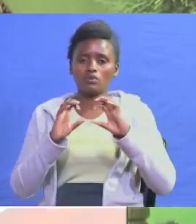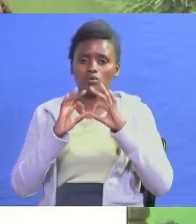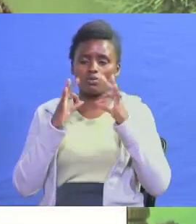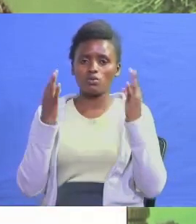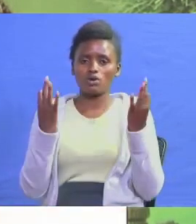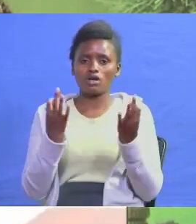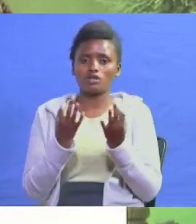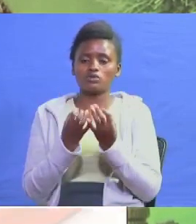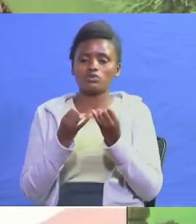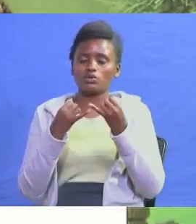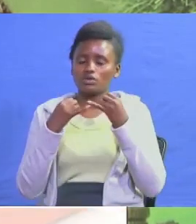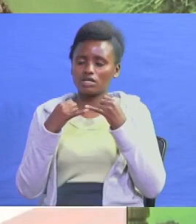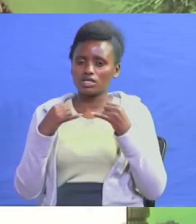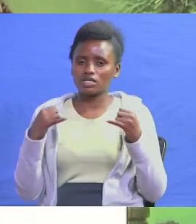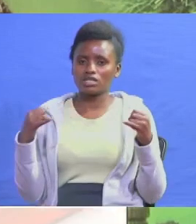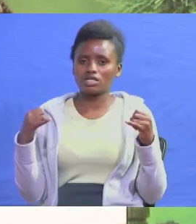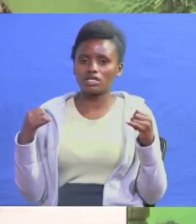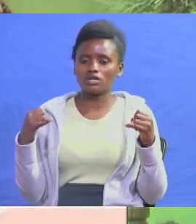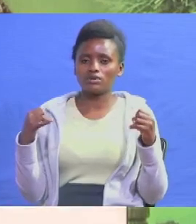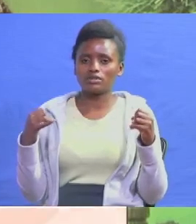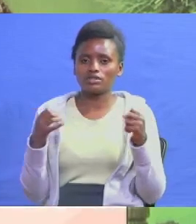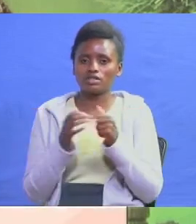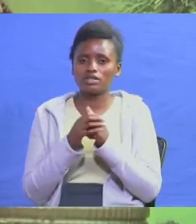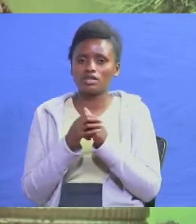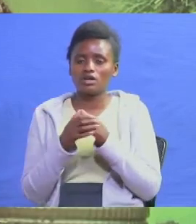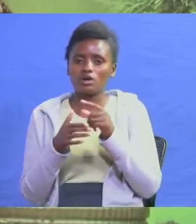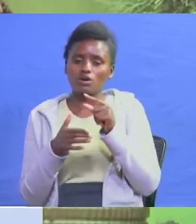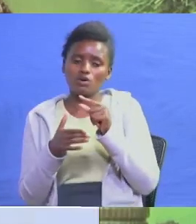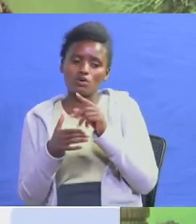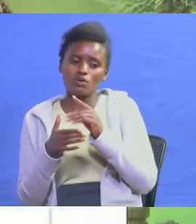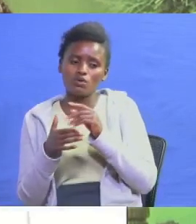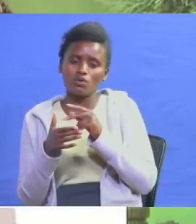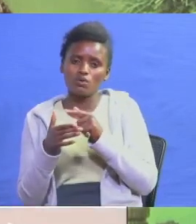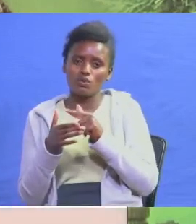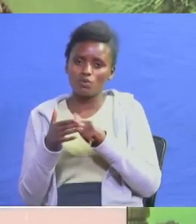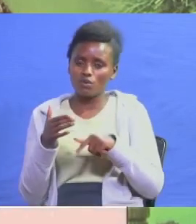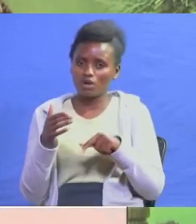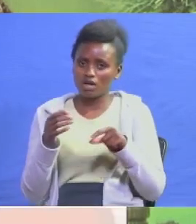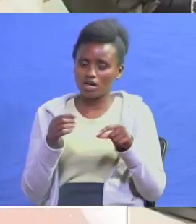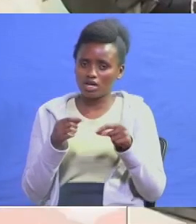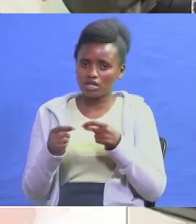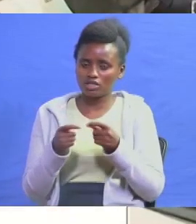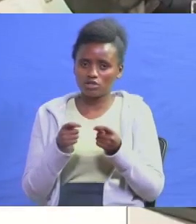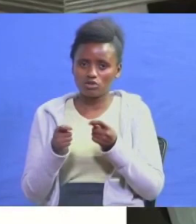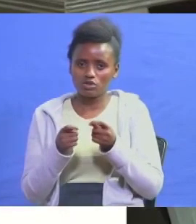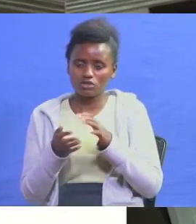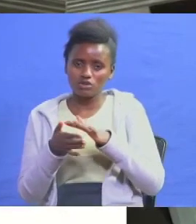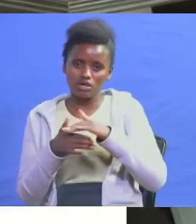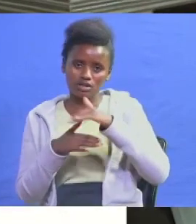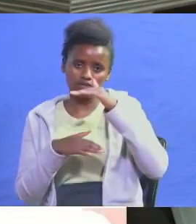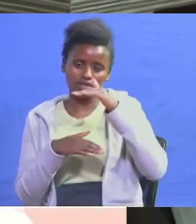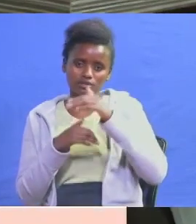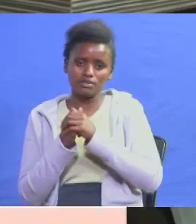cleaner, more sustainable technologies while spurring innovation and technological advancement. Kulingana